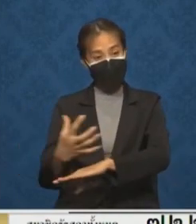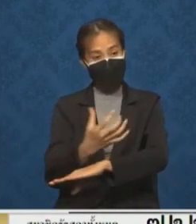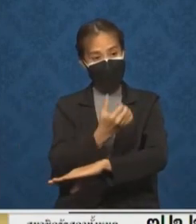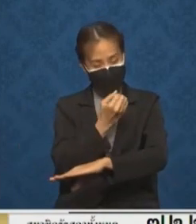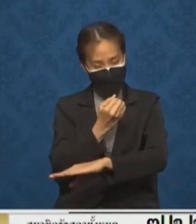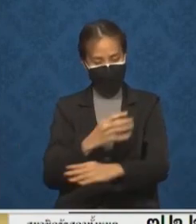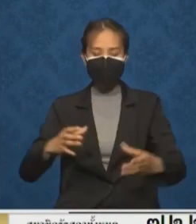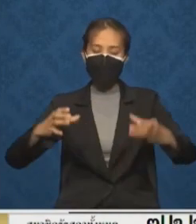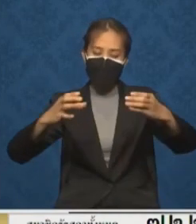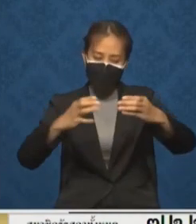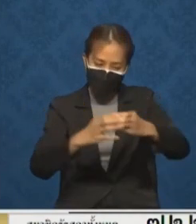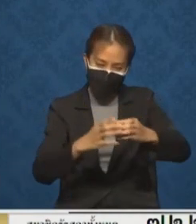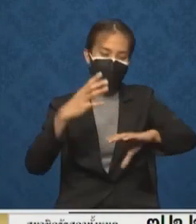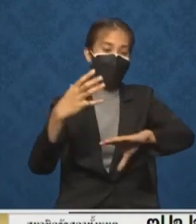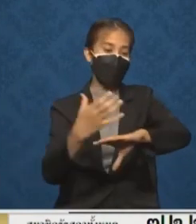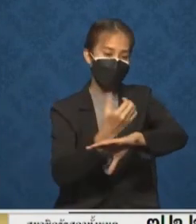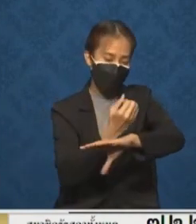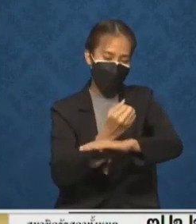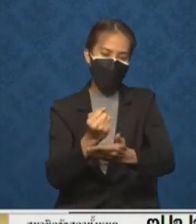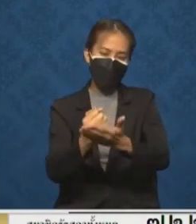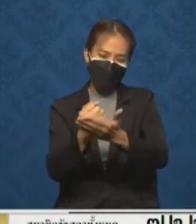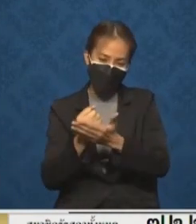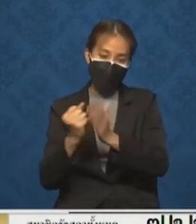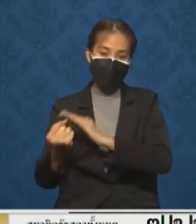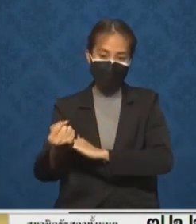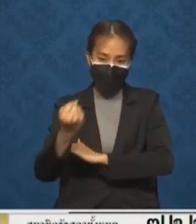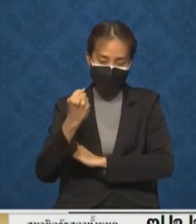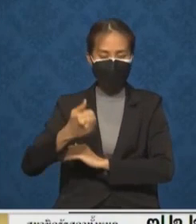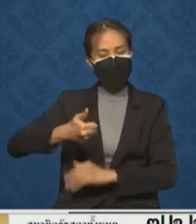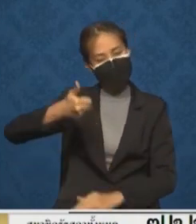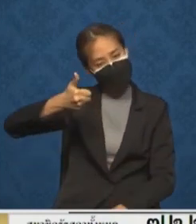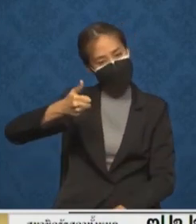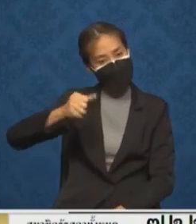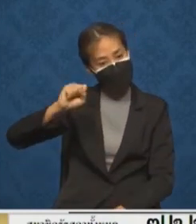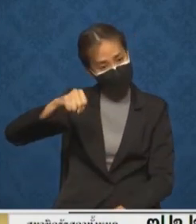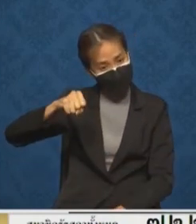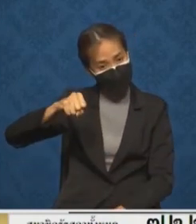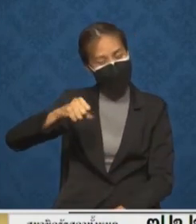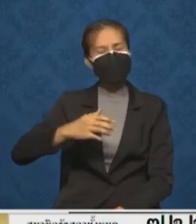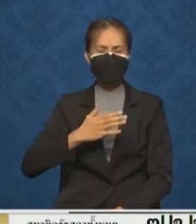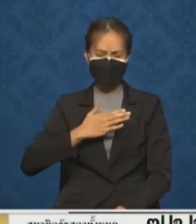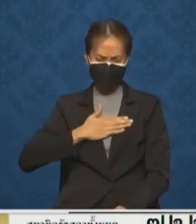หรือพรรคการเมืองของเราเข้มแข็งได้จริงหรือไม่ผมคิดว่าใช่ครับ